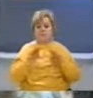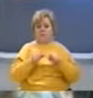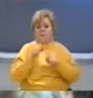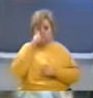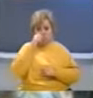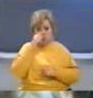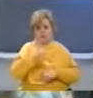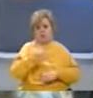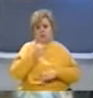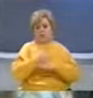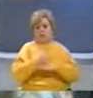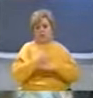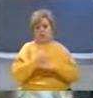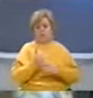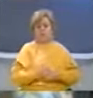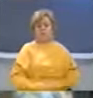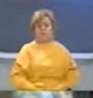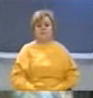dhe nivelit lokal.